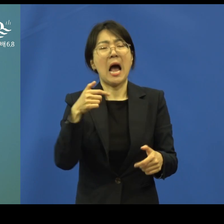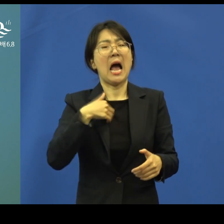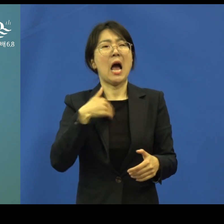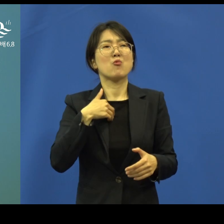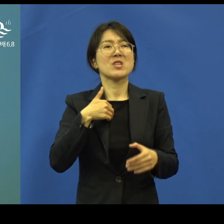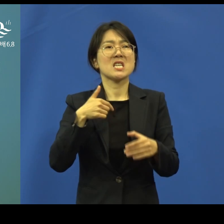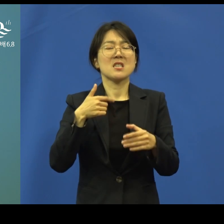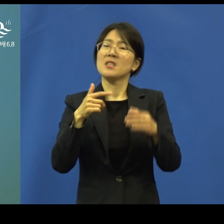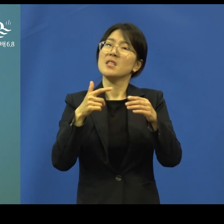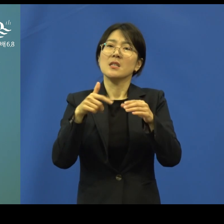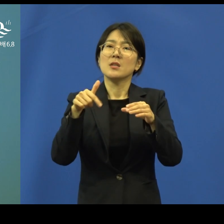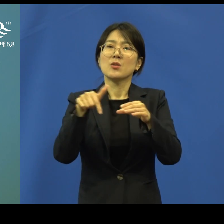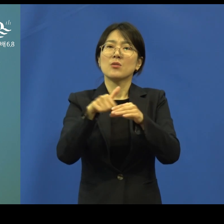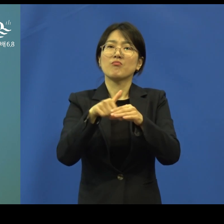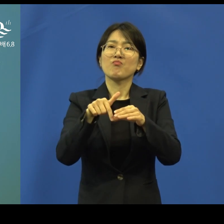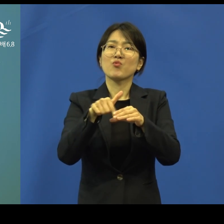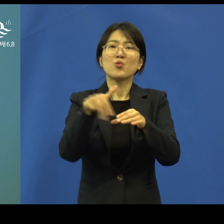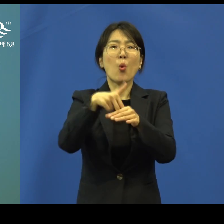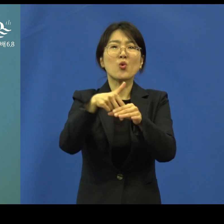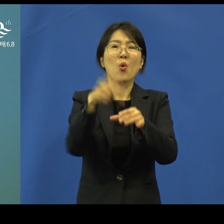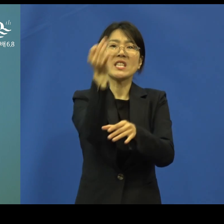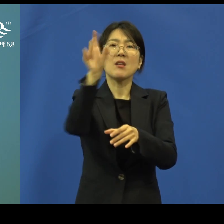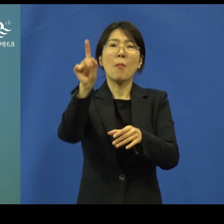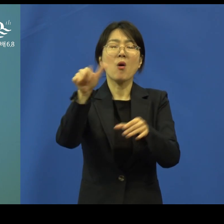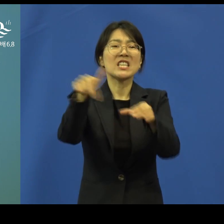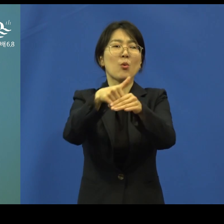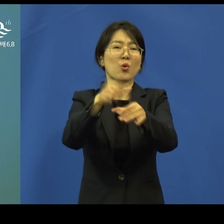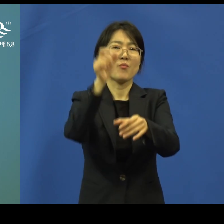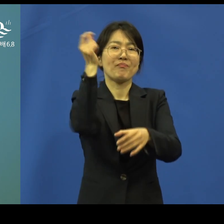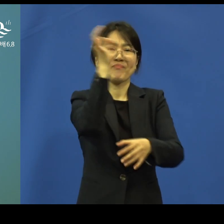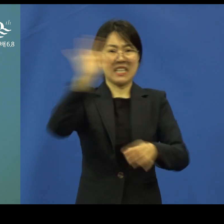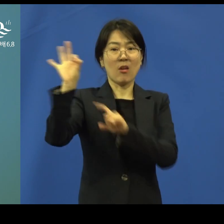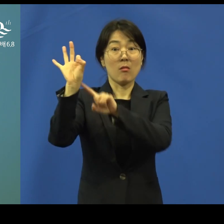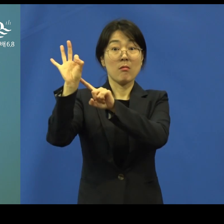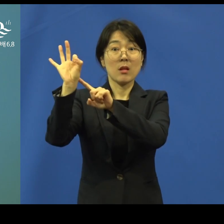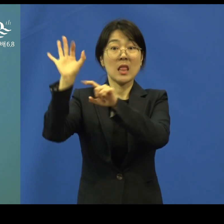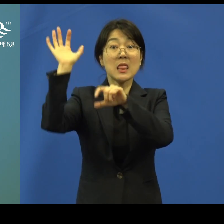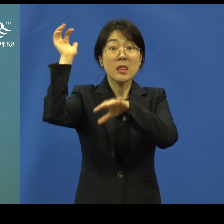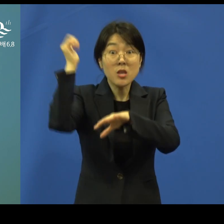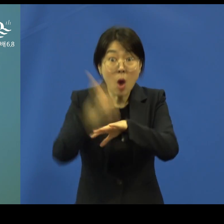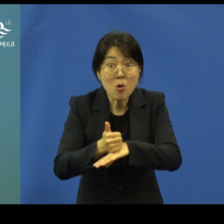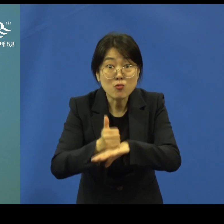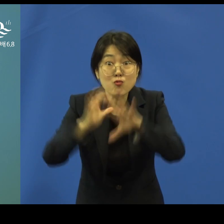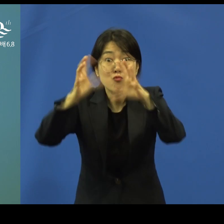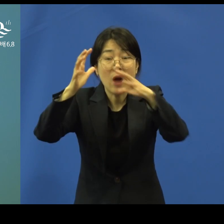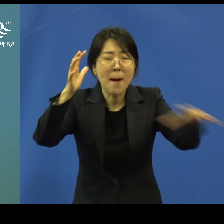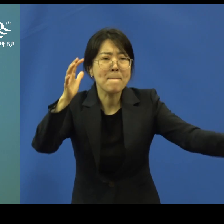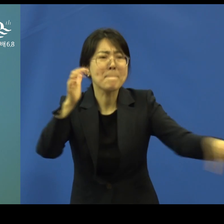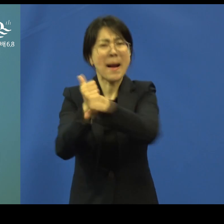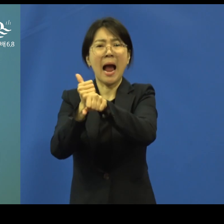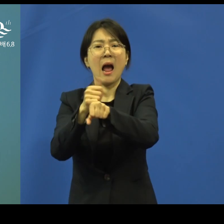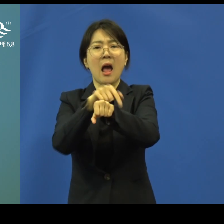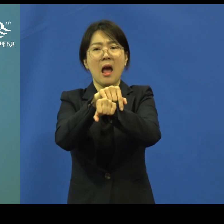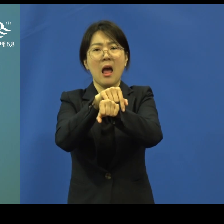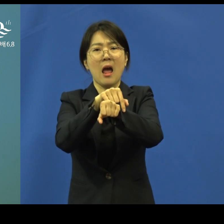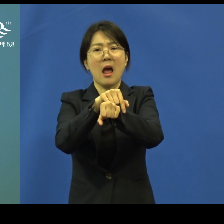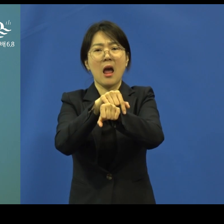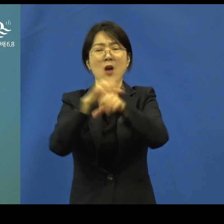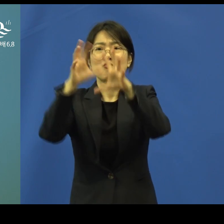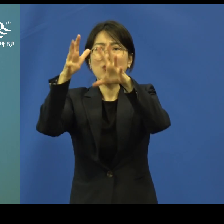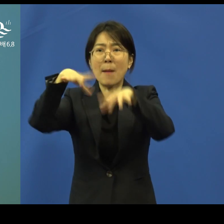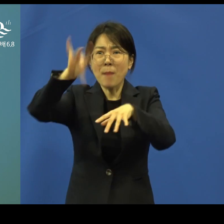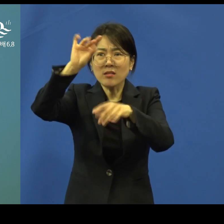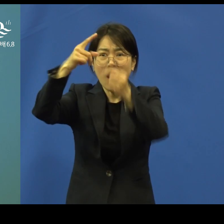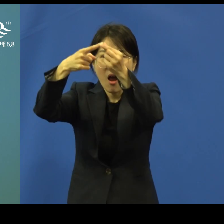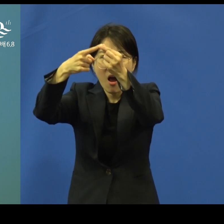이것을 정치에 도구화시키는 경우들이 굉장히 많았어요. 그래서 교회와 정치의 문제는 언제나 역사 속에 굉장히 뿌리 깊은 문제를 이제